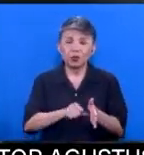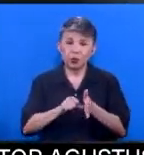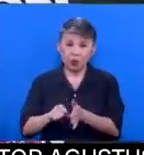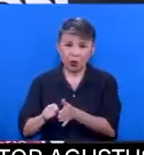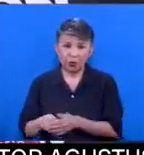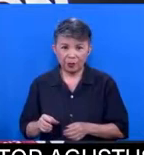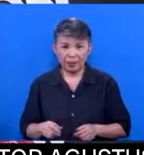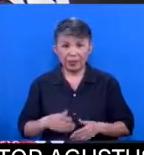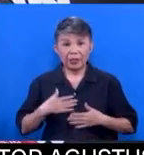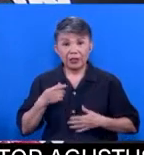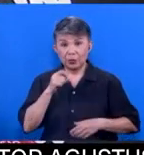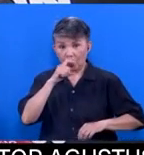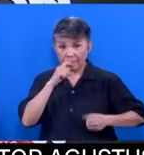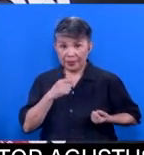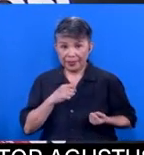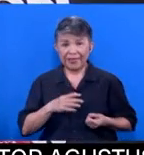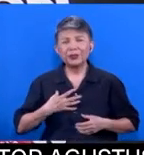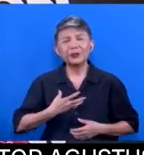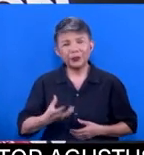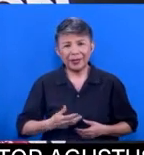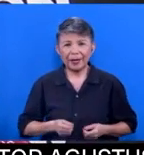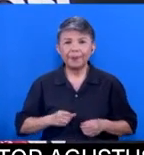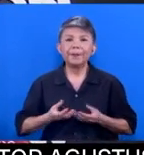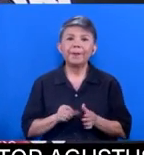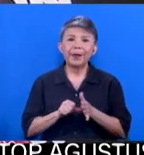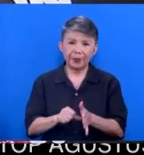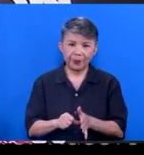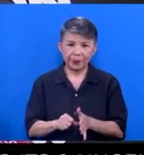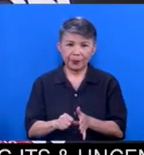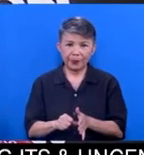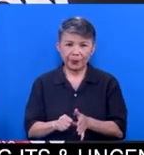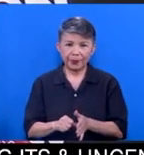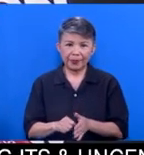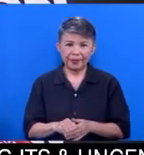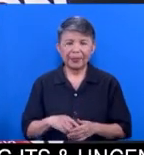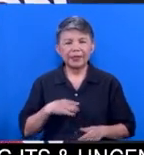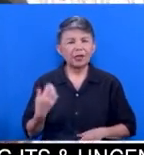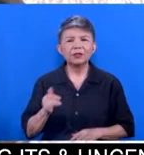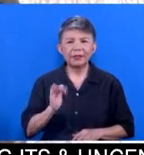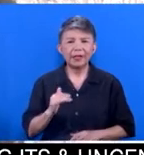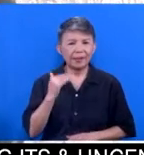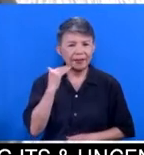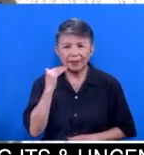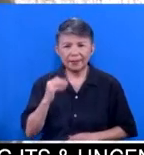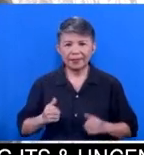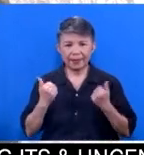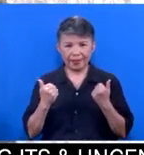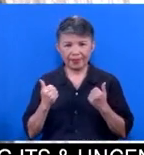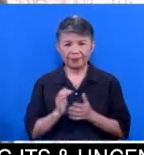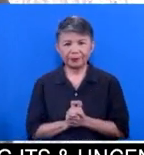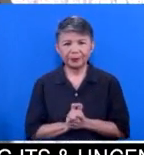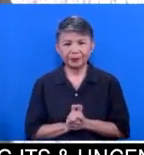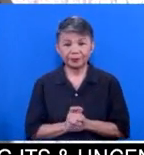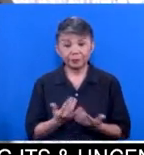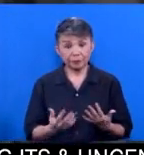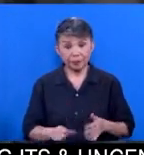sama suami suka yang melakukan hal-hal yang kayak gini jadi yaitu sama-sama jaga kesehatan aja tidak hanya membantu warga